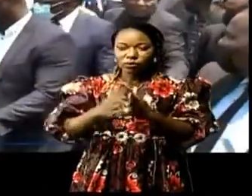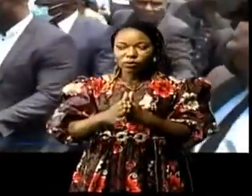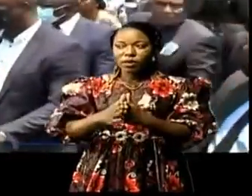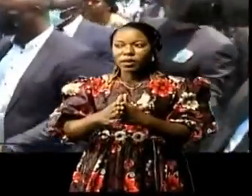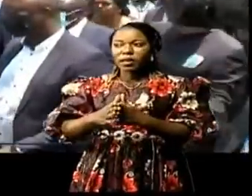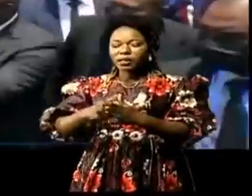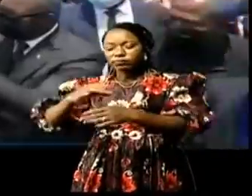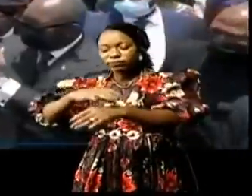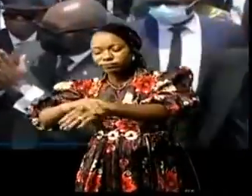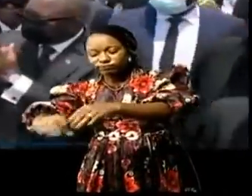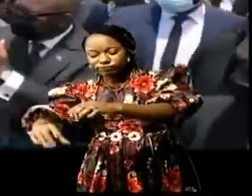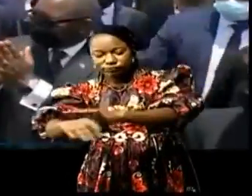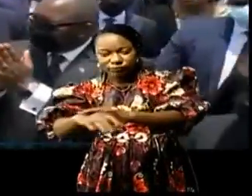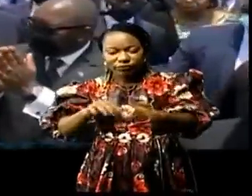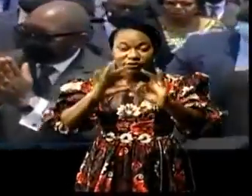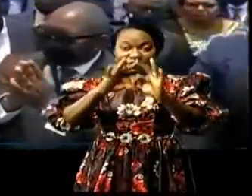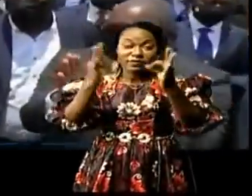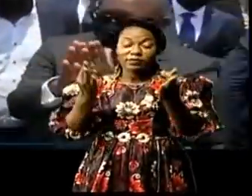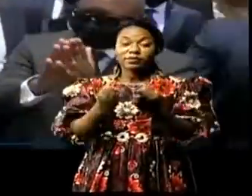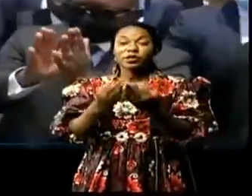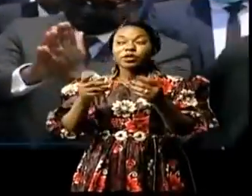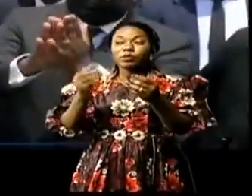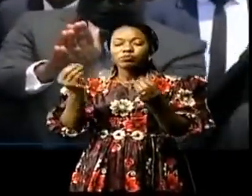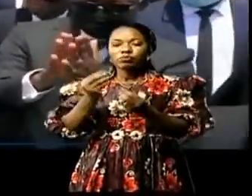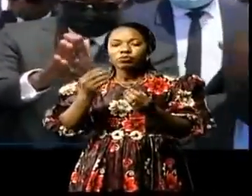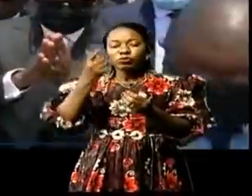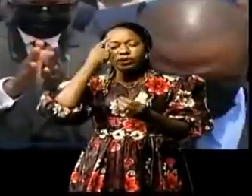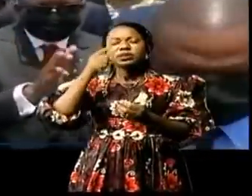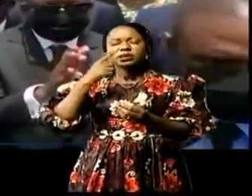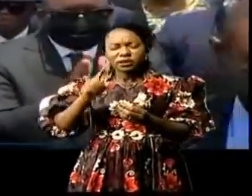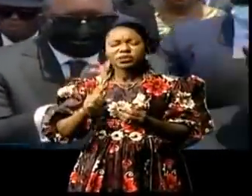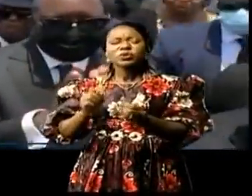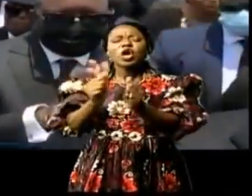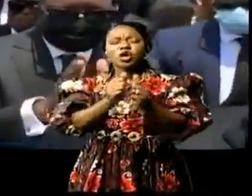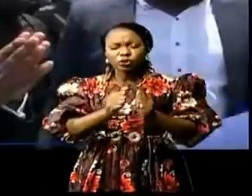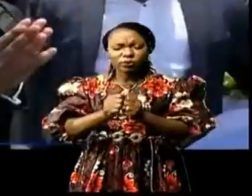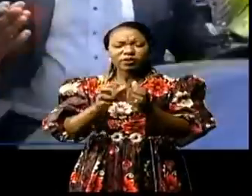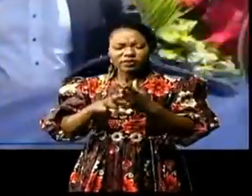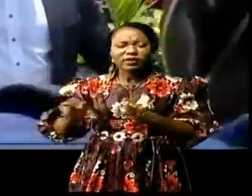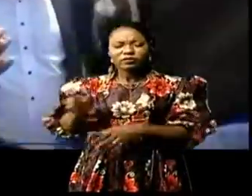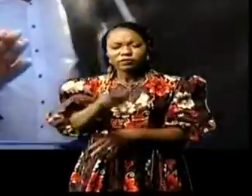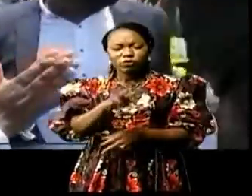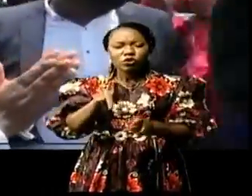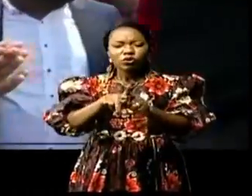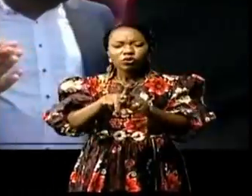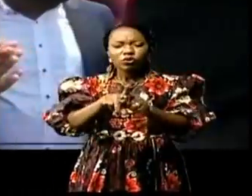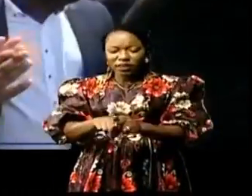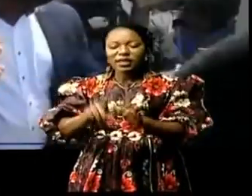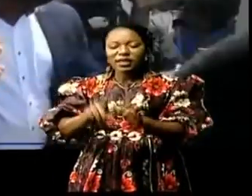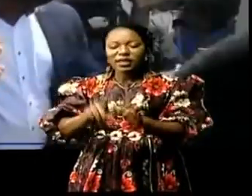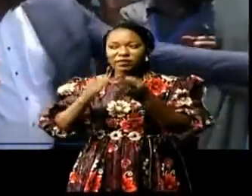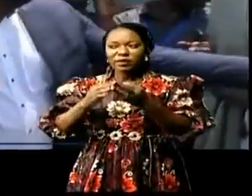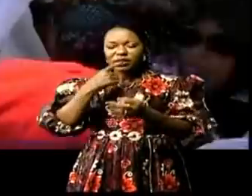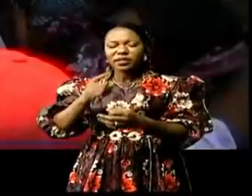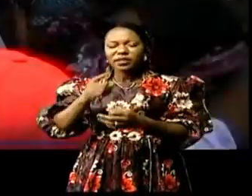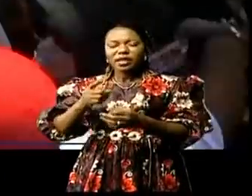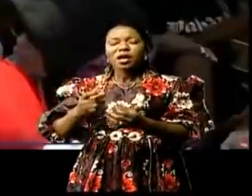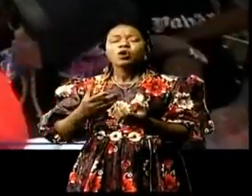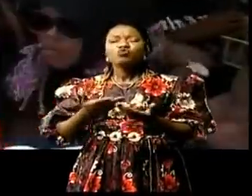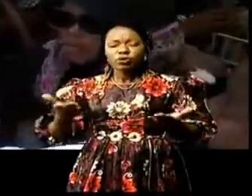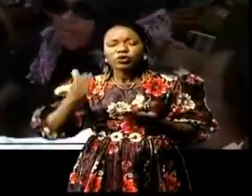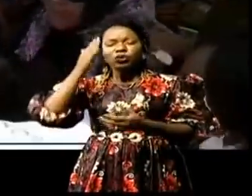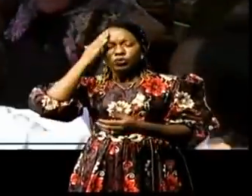consolation des familles des victimes, comme pour dire « J'ai compati à votre douleur ». Les familles ont reconnu les efforts du gouvernement